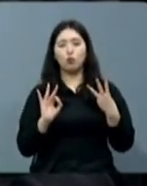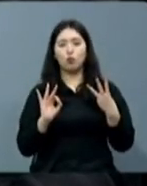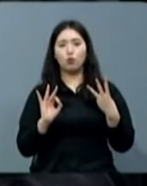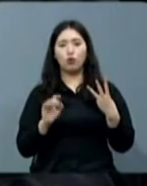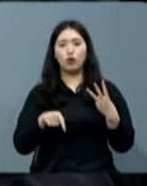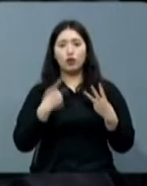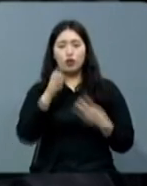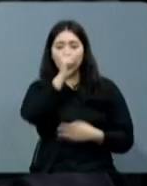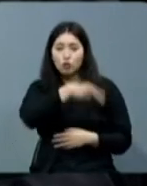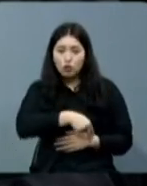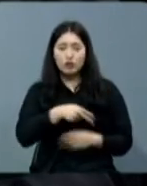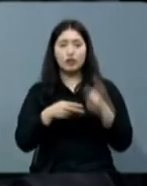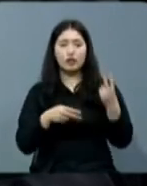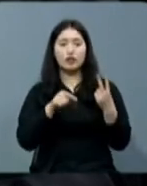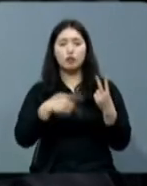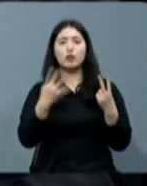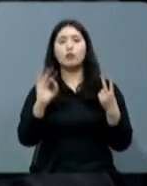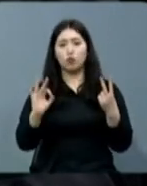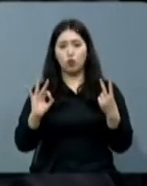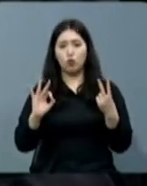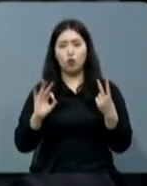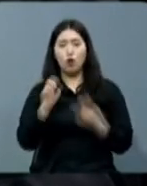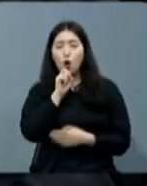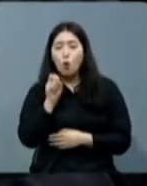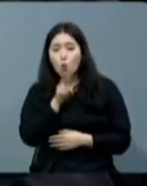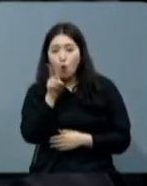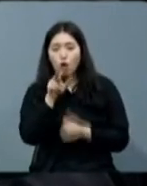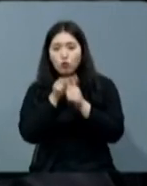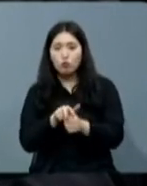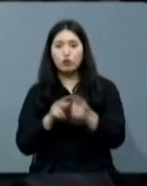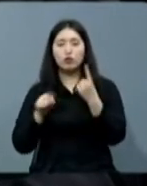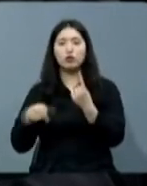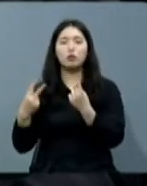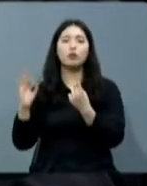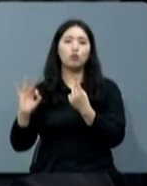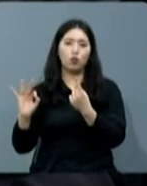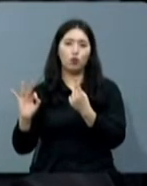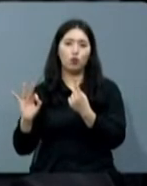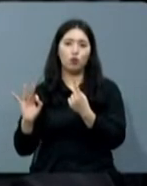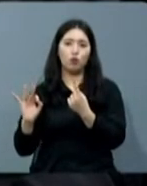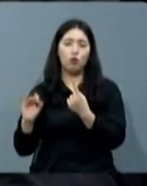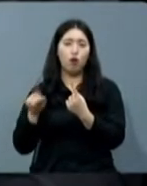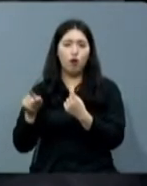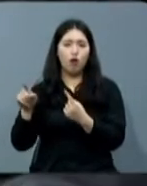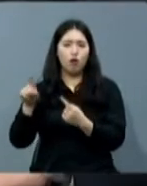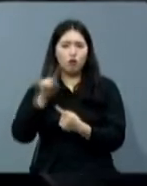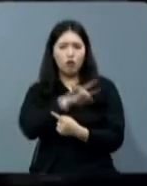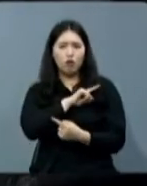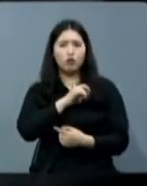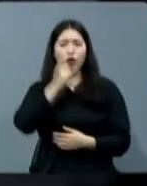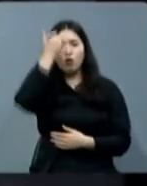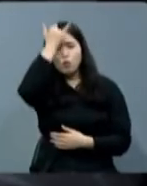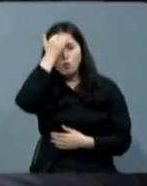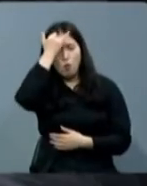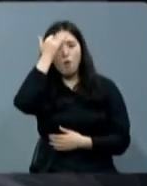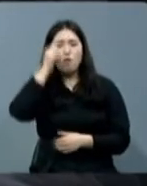6.3%. 그다음에 유승민 후보는 2.4%. 원희룡 후보는 1.2%로 일어나고요. 원 후보가 가장 도덕성이 이제